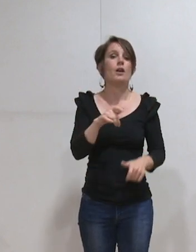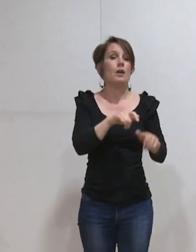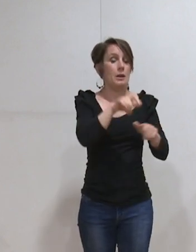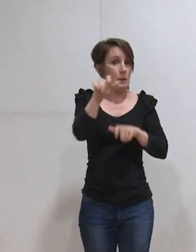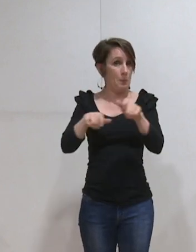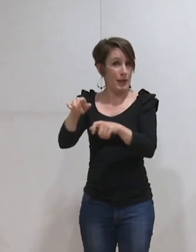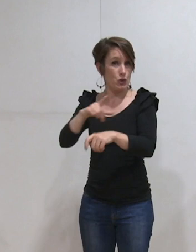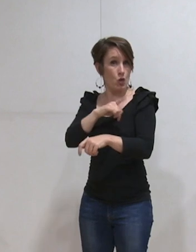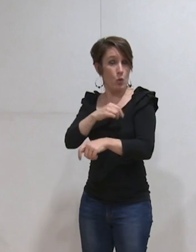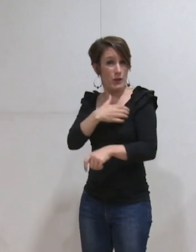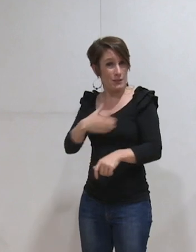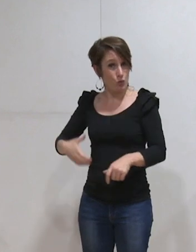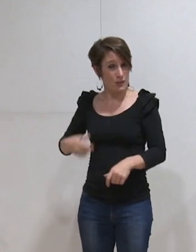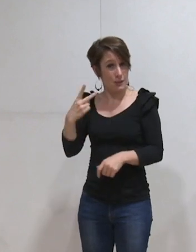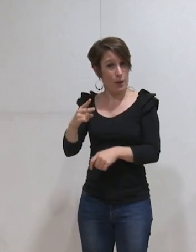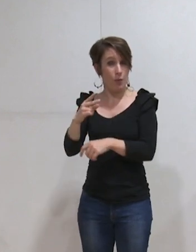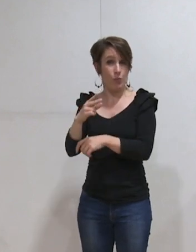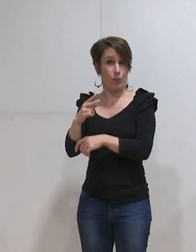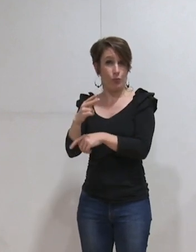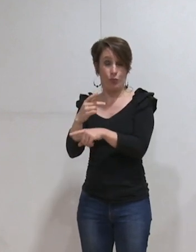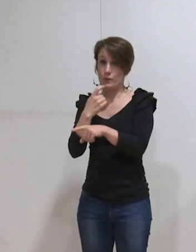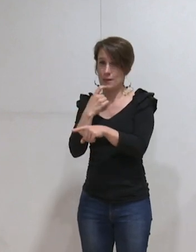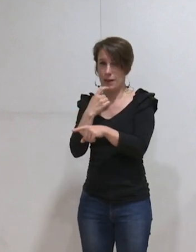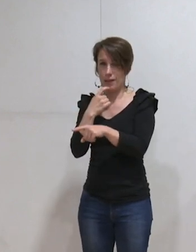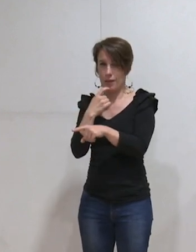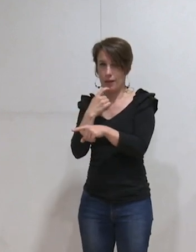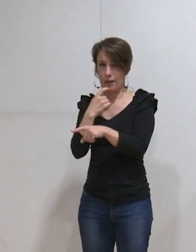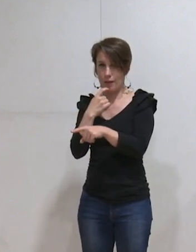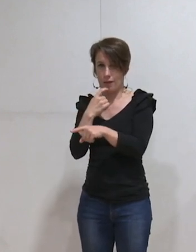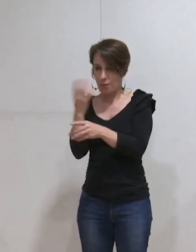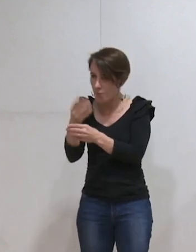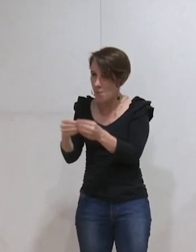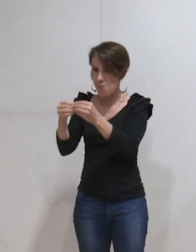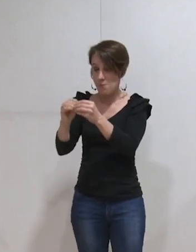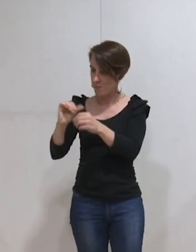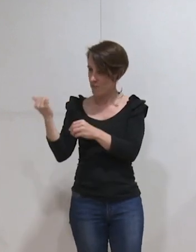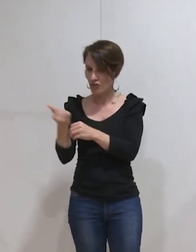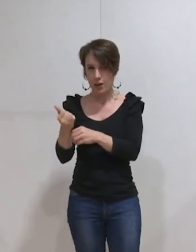municipaux de caméras vidéo